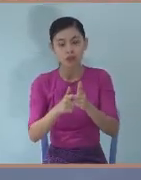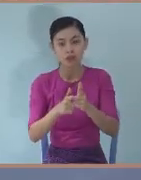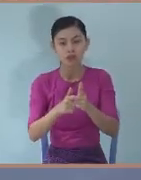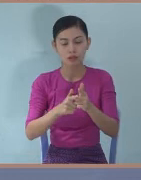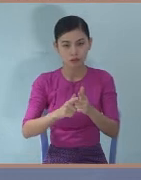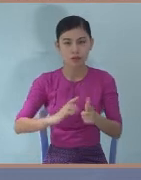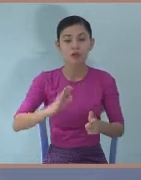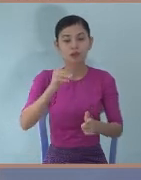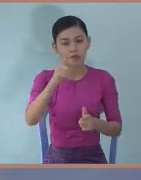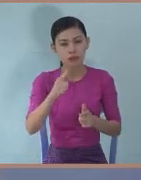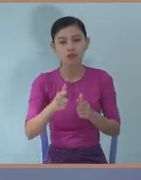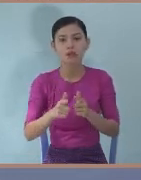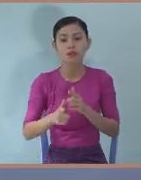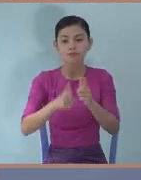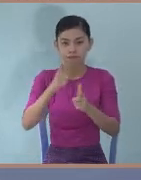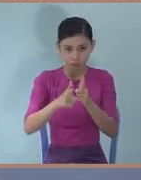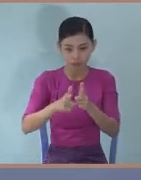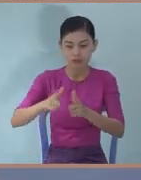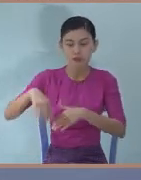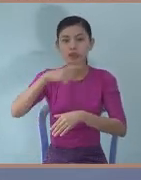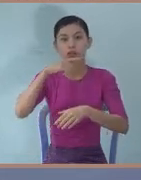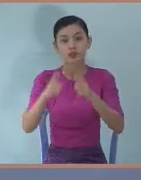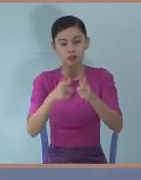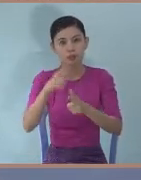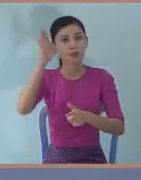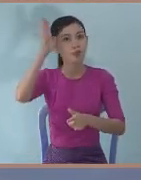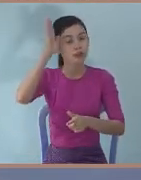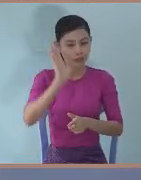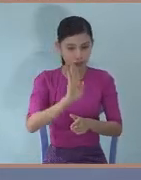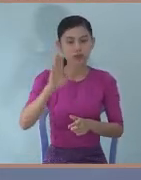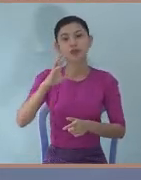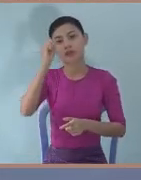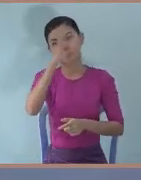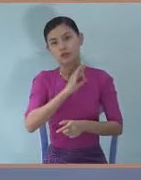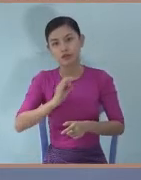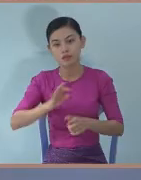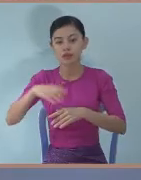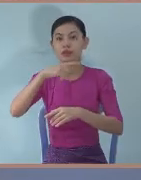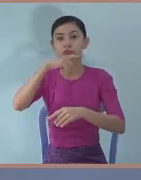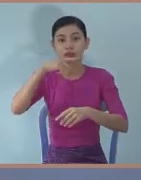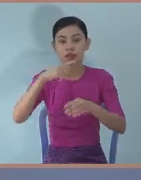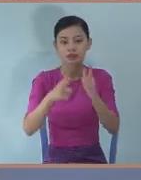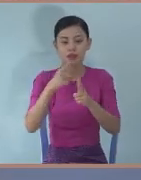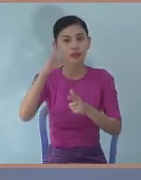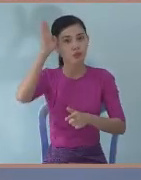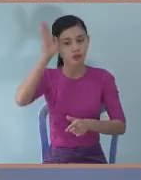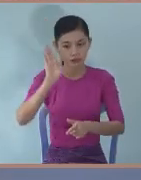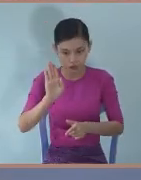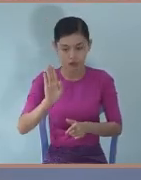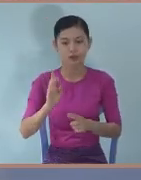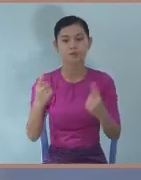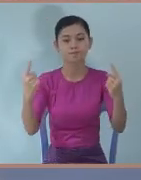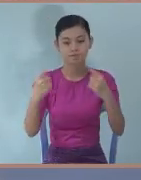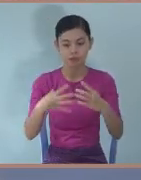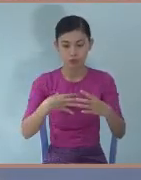တိုင်းတိုင်းရရစကိုင်းတိုင်းဒီတိုင်းဒီမှာလည်းချမ်းတိုင်းတိုင်းရရတူရရှိပါတယ်နောက်အချင်းချင်းတွေမှာချမ်းတိုင်းရရရတူချစ်တဲ့အတွက်ကြော